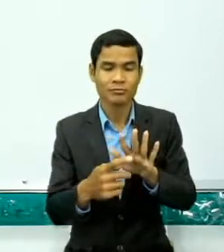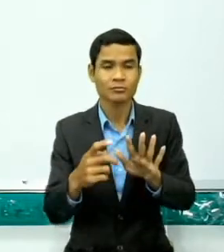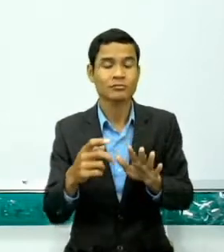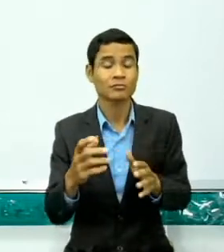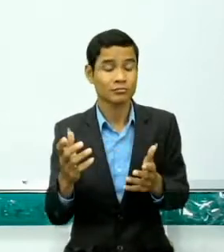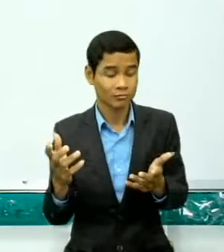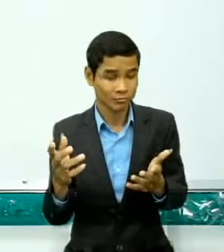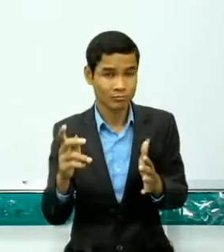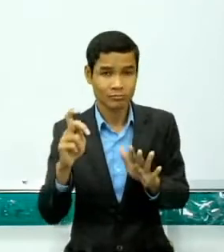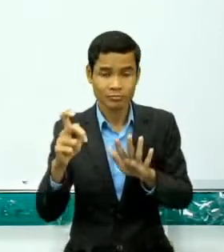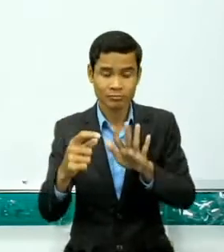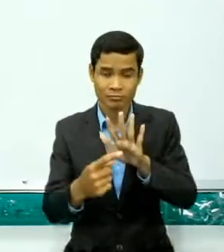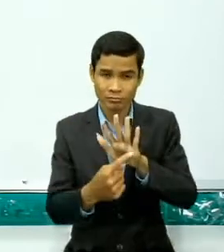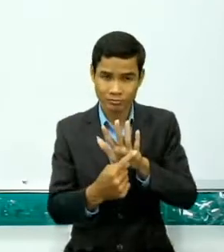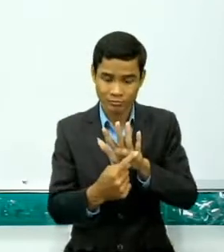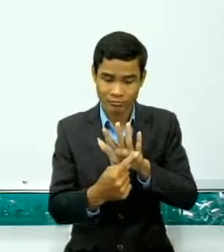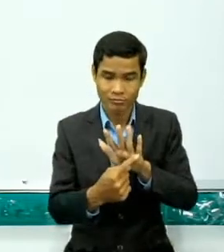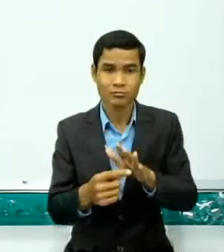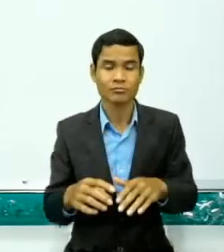ចាគឺ